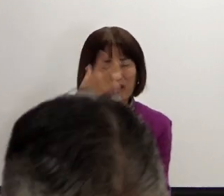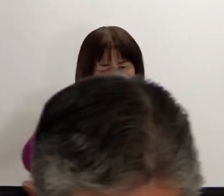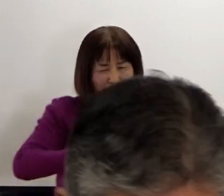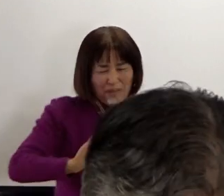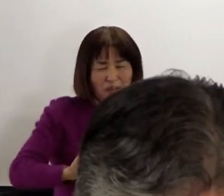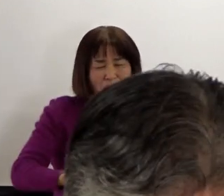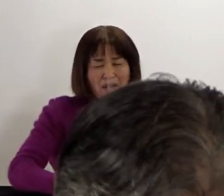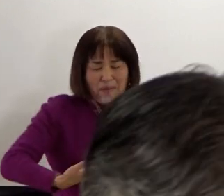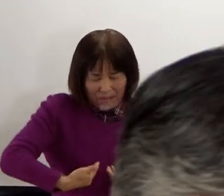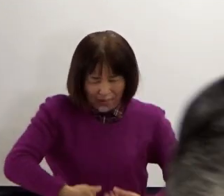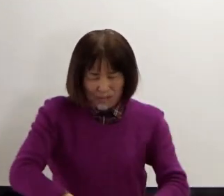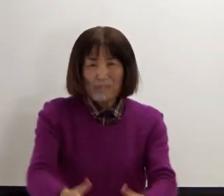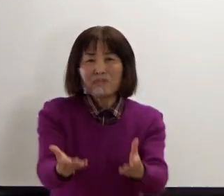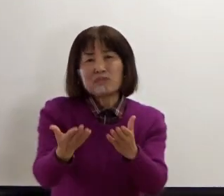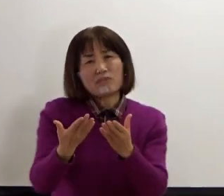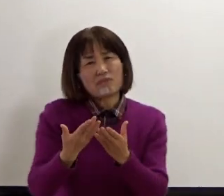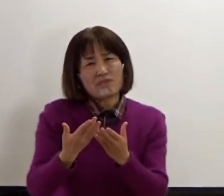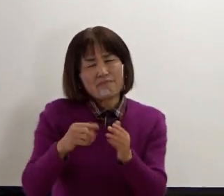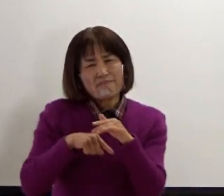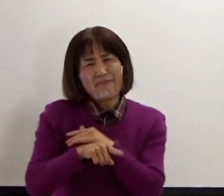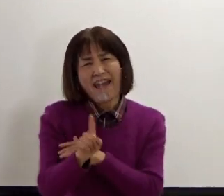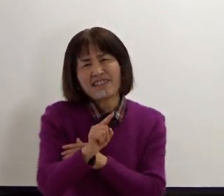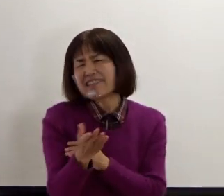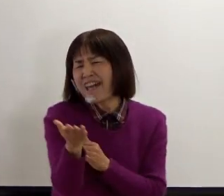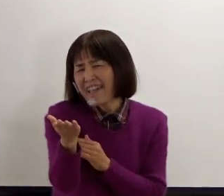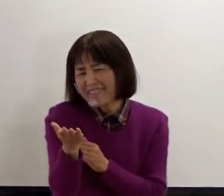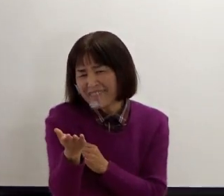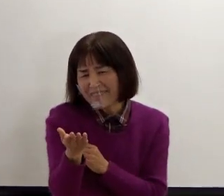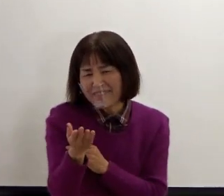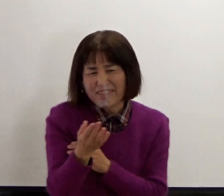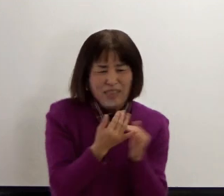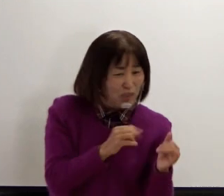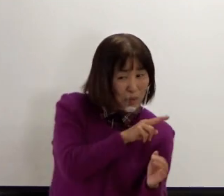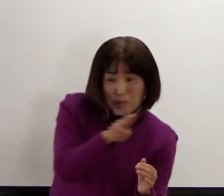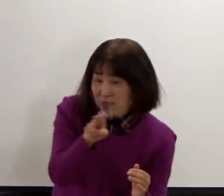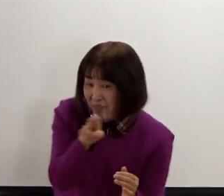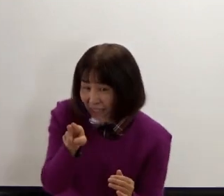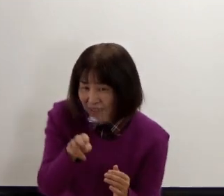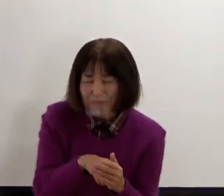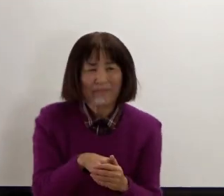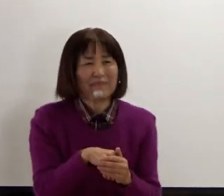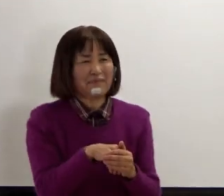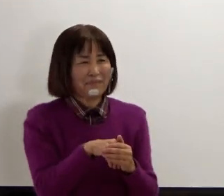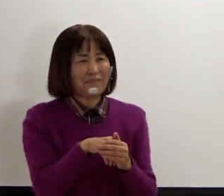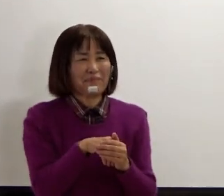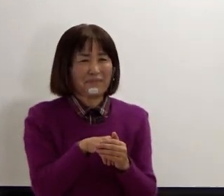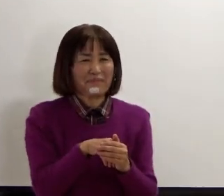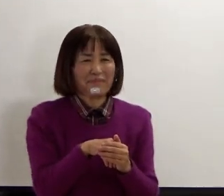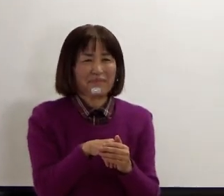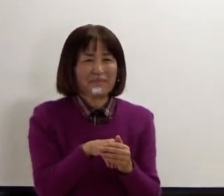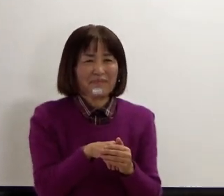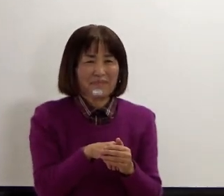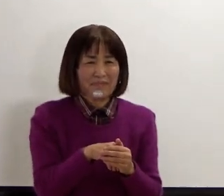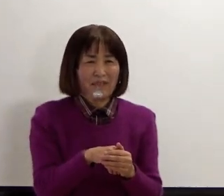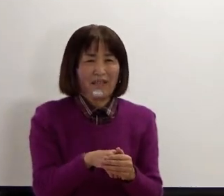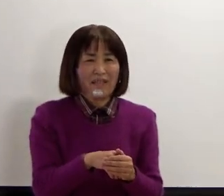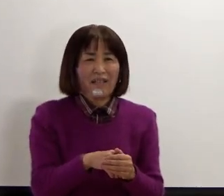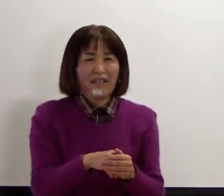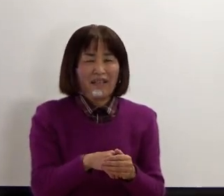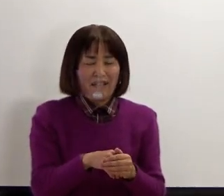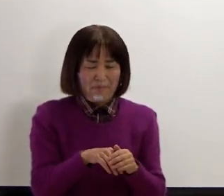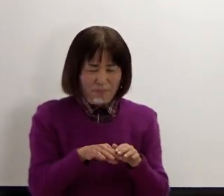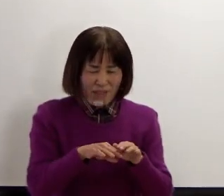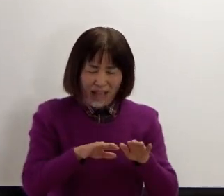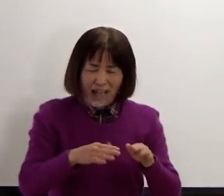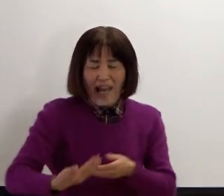思っていたし、この二人も多分思っていたと思うんですね。で、新約聖書の時代にはですね、